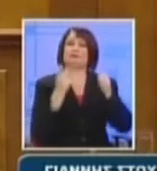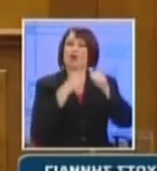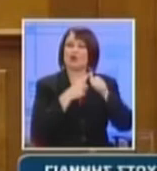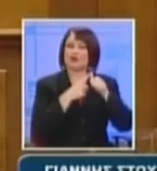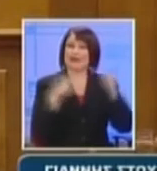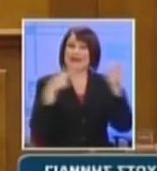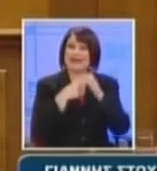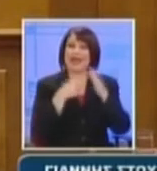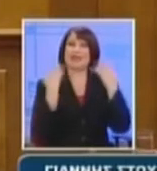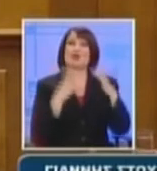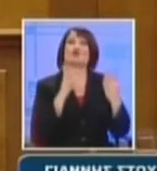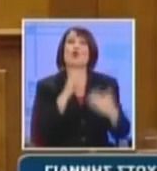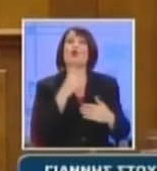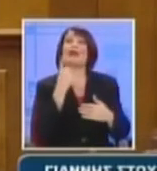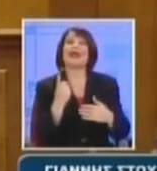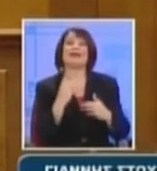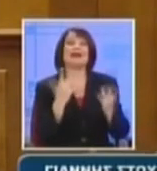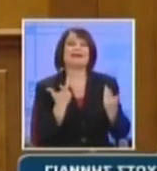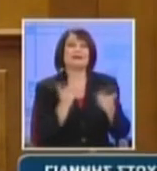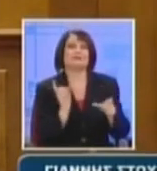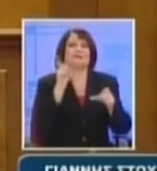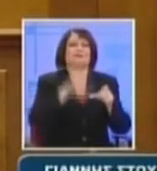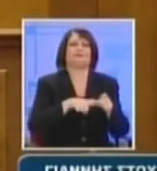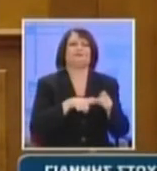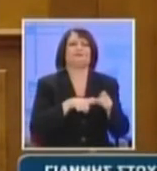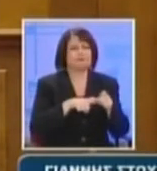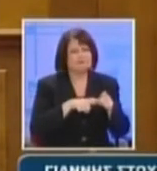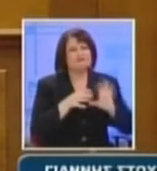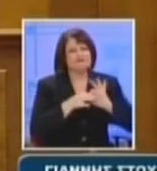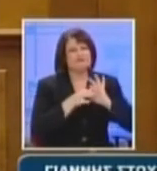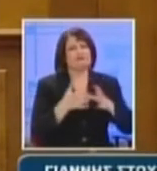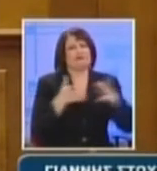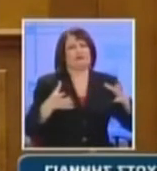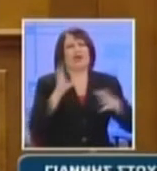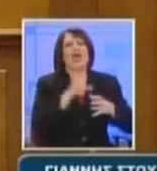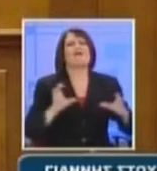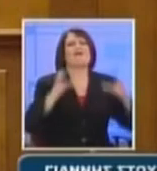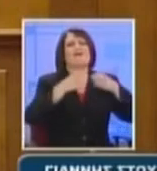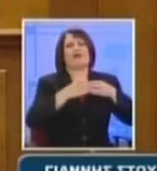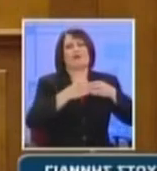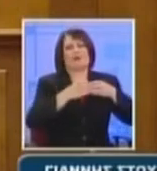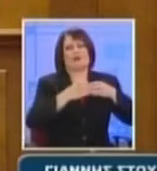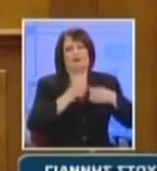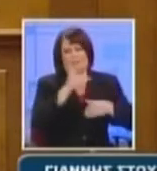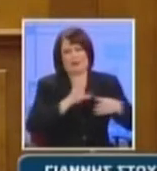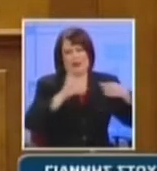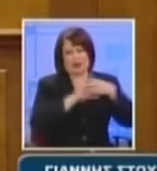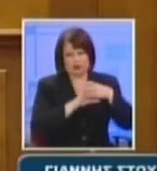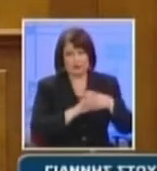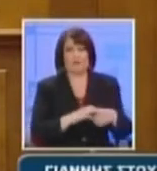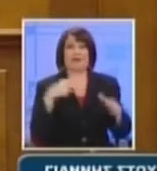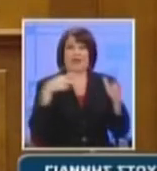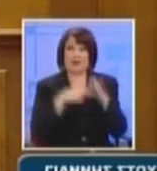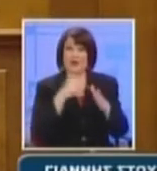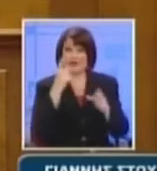το 1981, ήταν ότι γίναμε κομμάτι της μεγάλης και συνεχώς διευρυνόμενης ευρωπαϊκής οικογένειας. Η δεύτερη, το